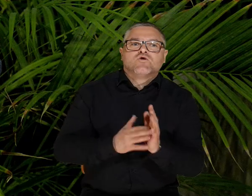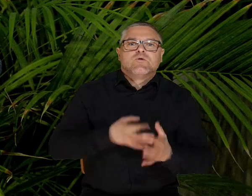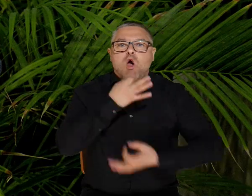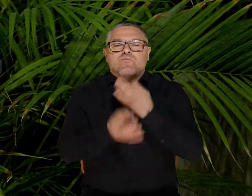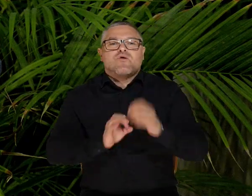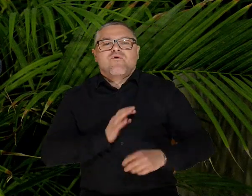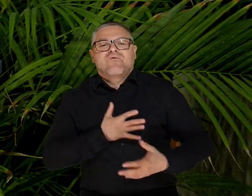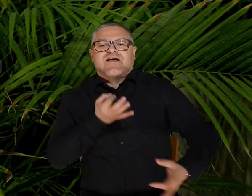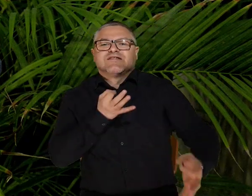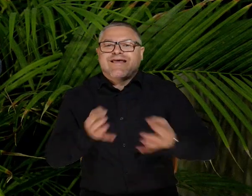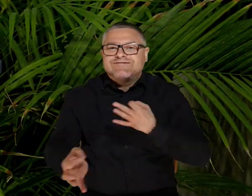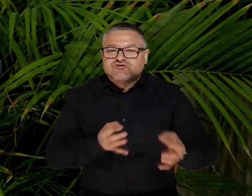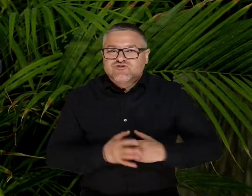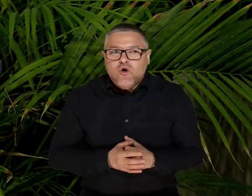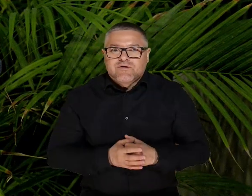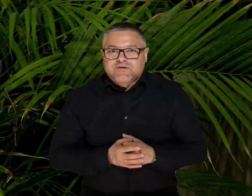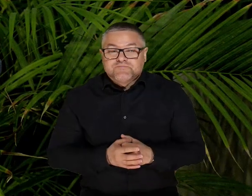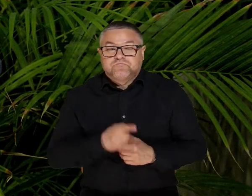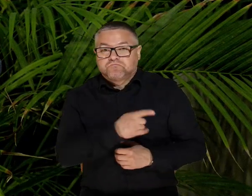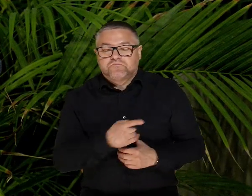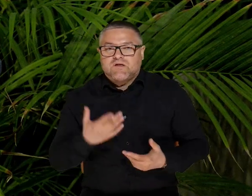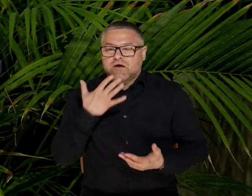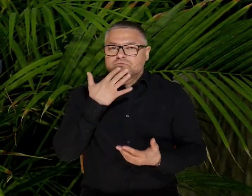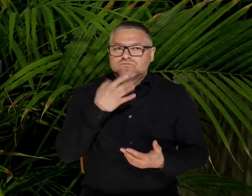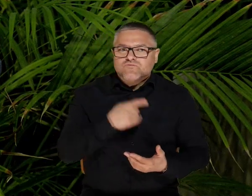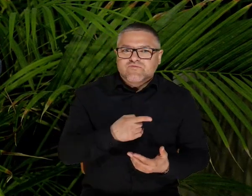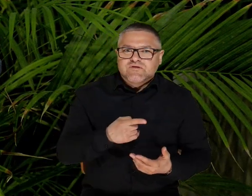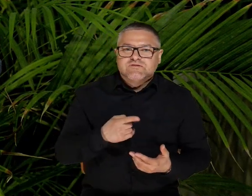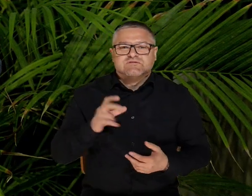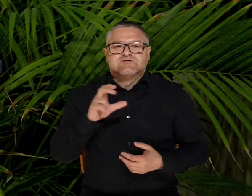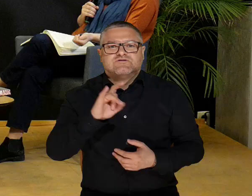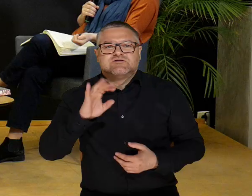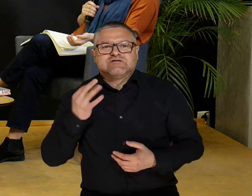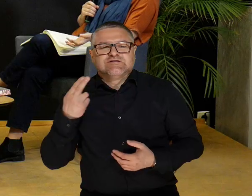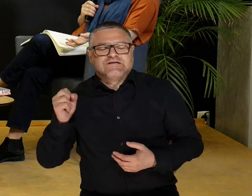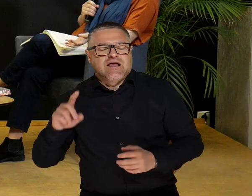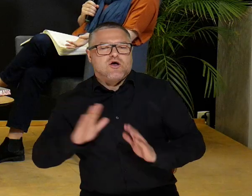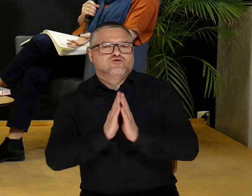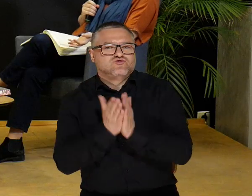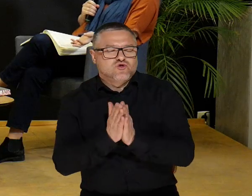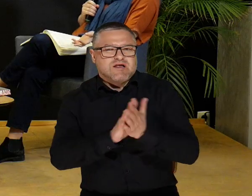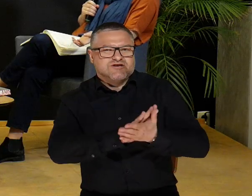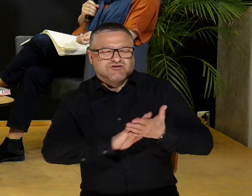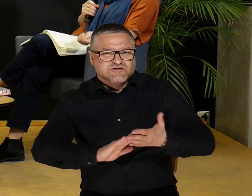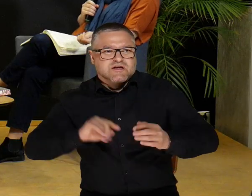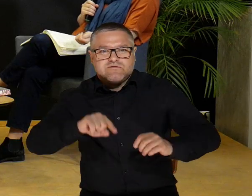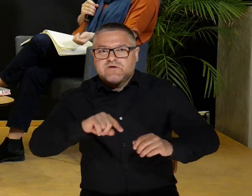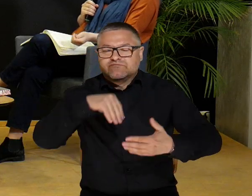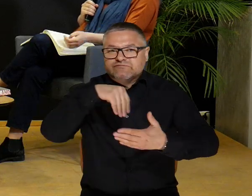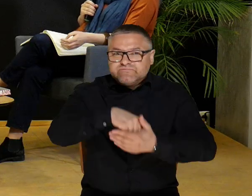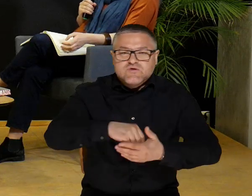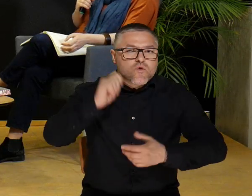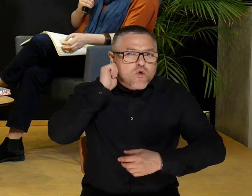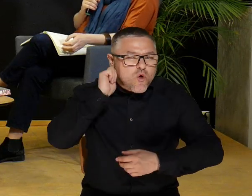Właśnie taki bardzo przejmujący sposób zaczyna się czystka, kiedy zaczynasz od historii kobiety,